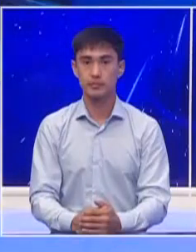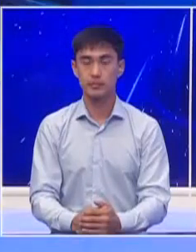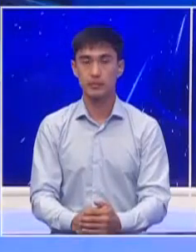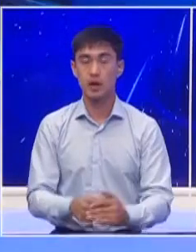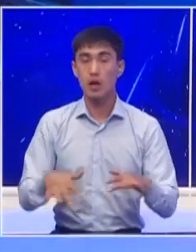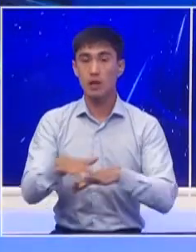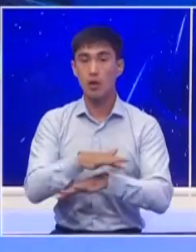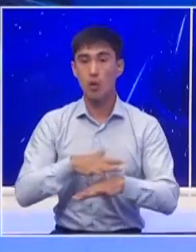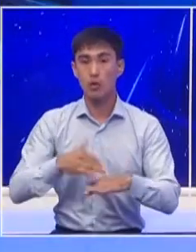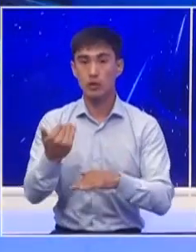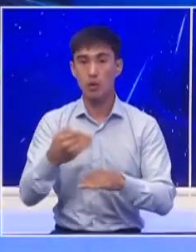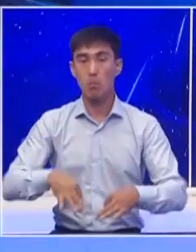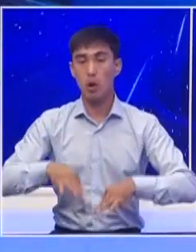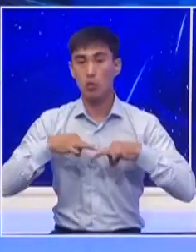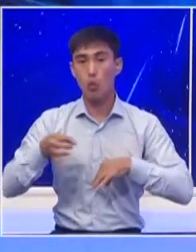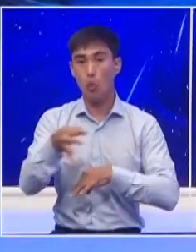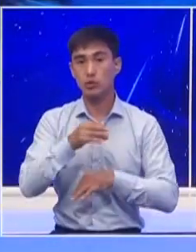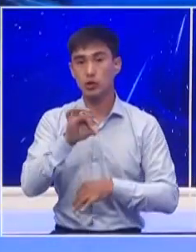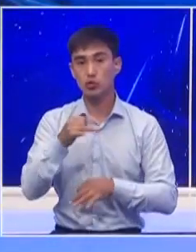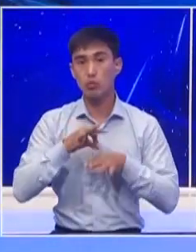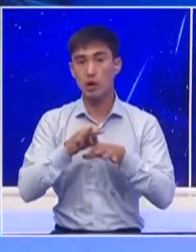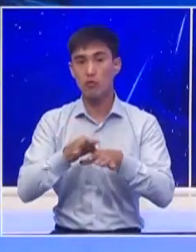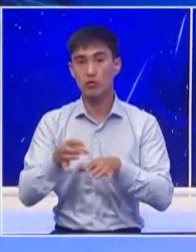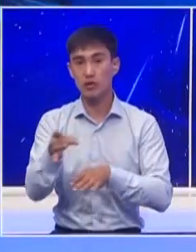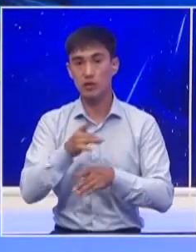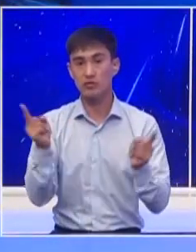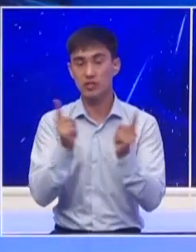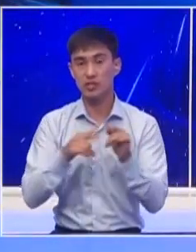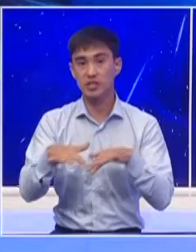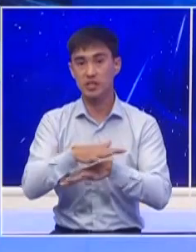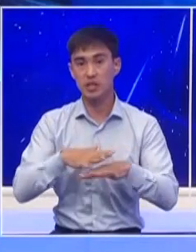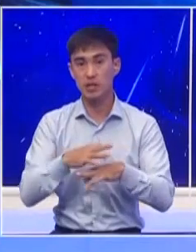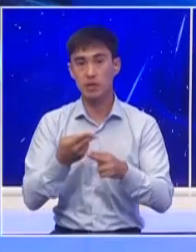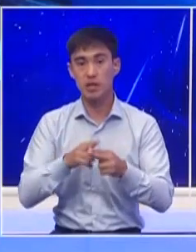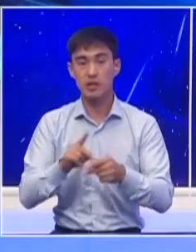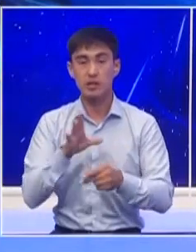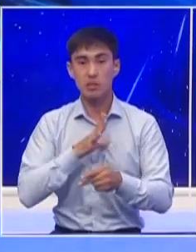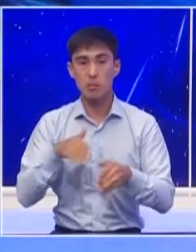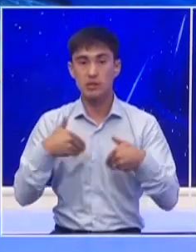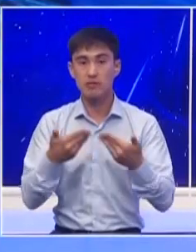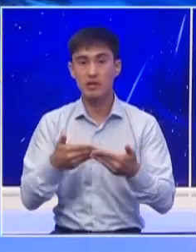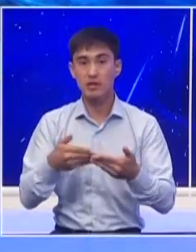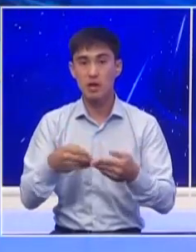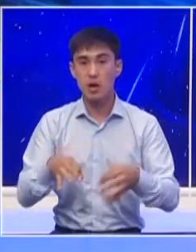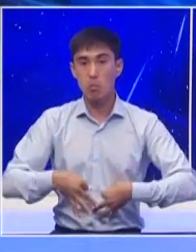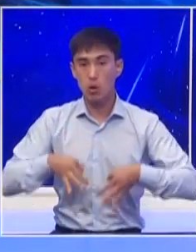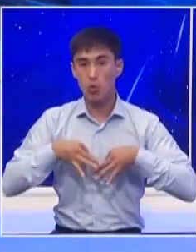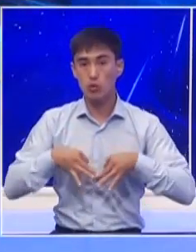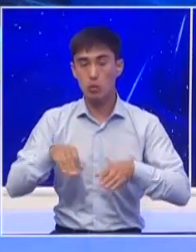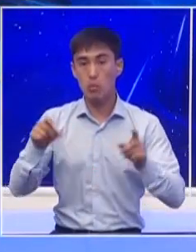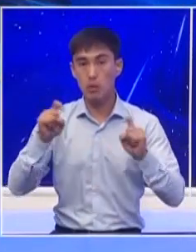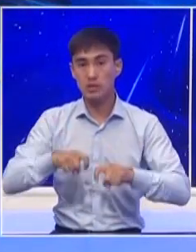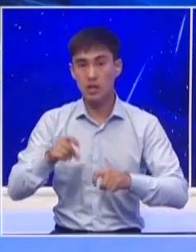Народная канцелярия, прокуратура области ЖТСУ проводит в регионах встречи с населением. На этот раз представители надзорного органа